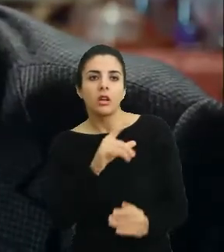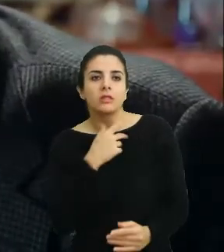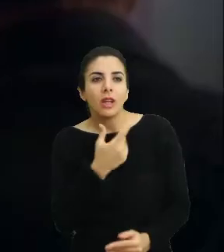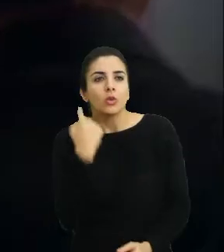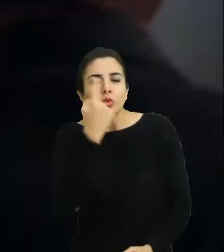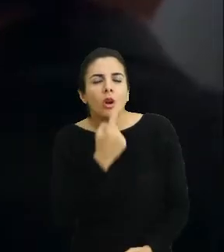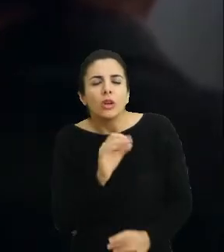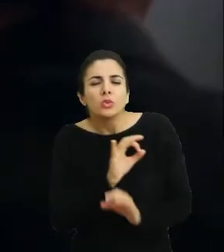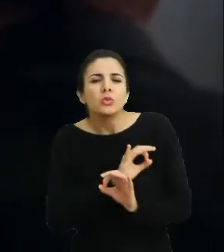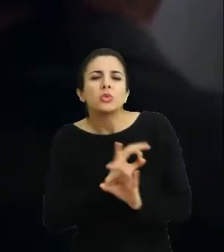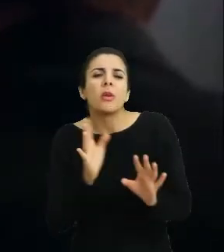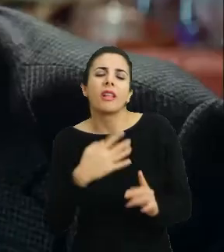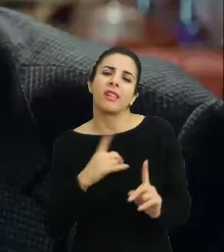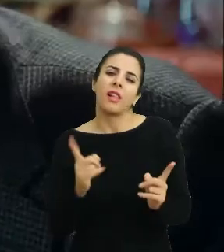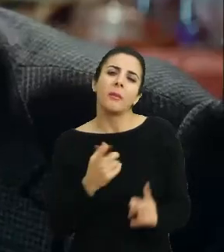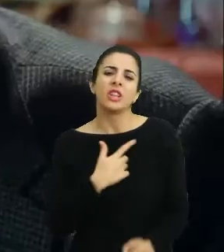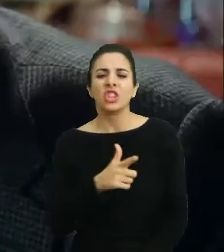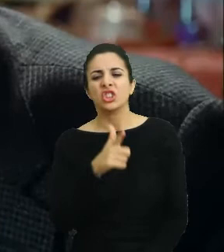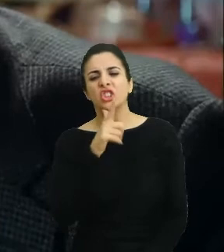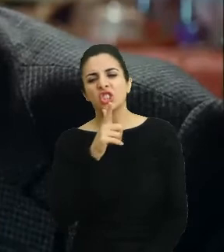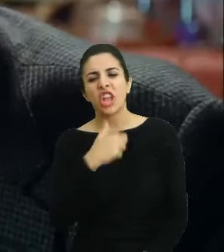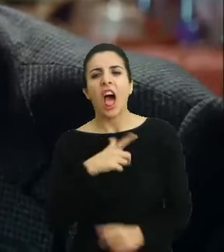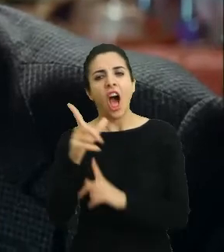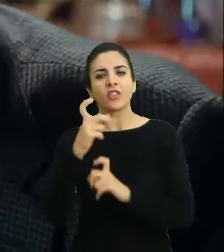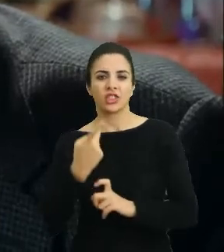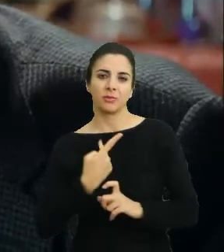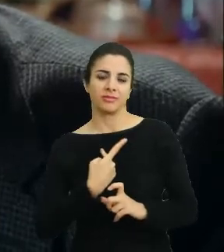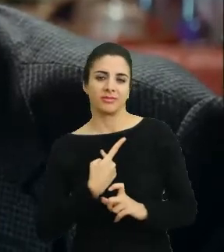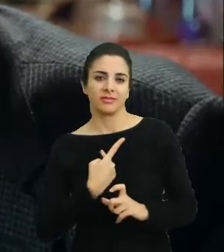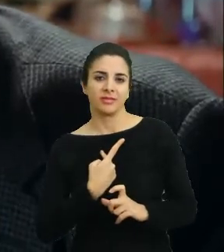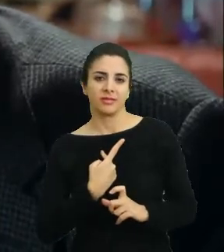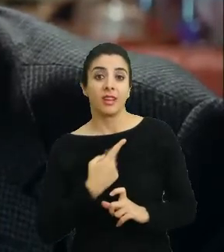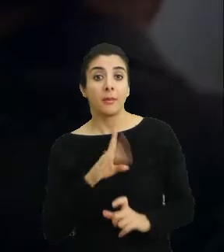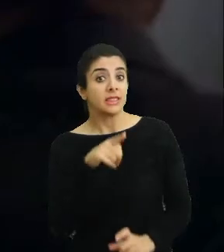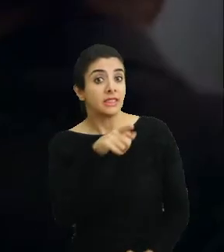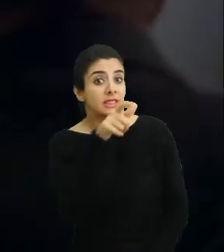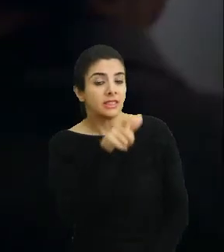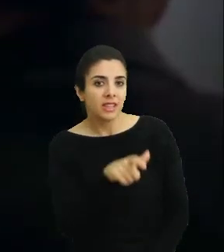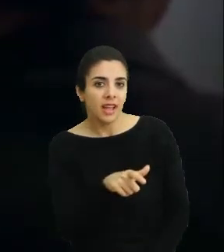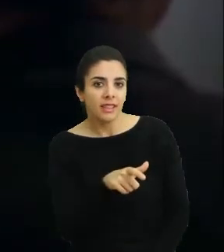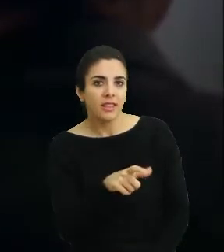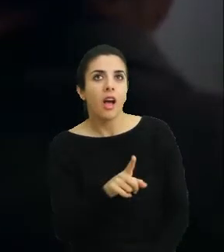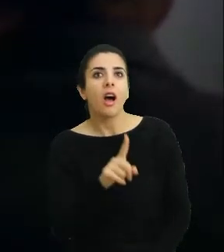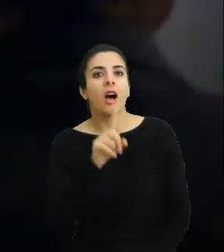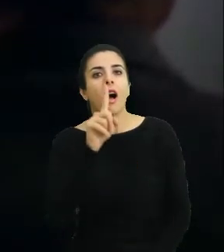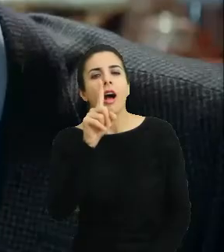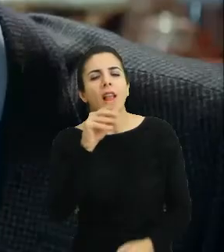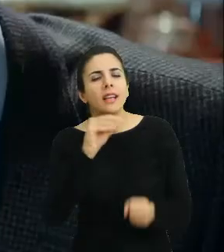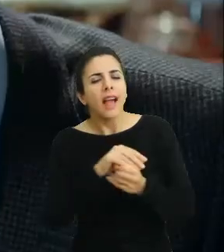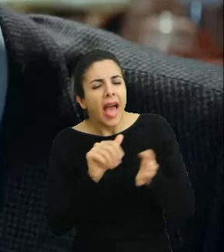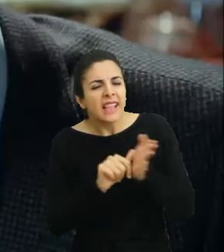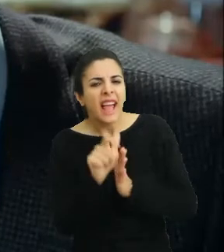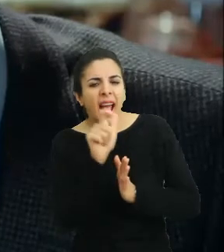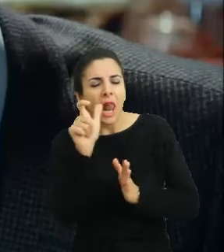Ama ben şiir avcısıyım. Usta bir şiir avcısı. Ama sen Allah'a ait bütün